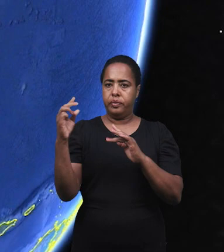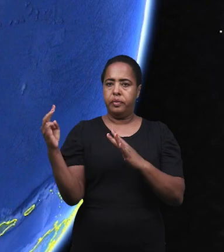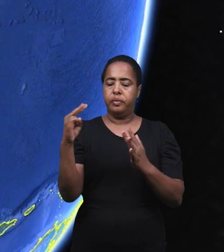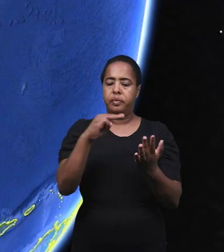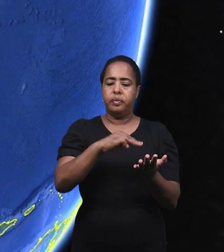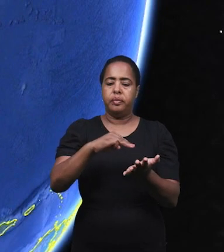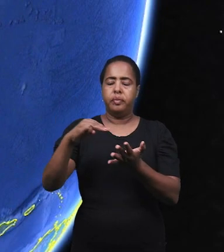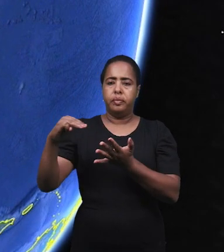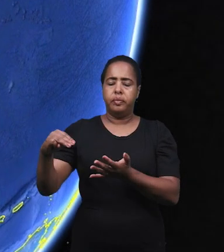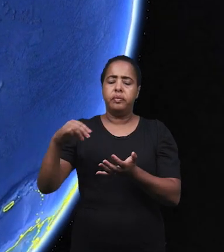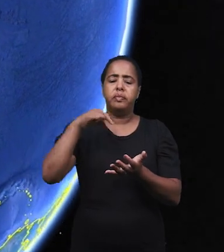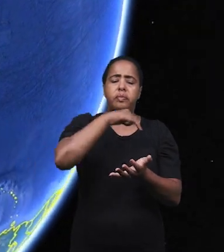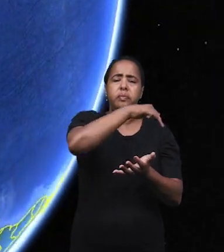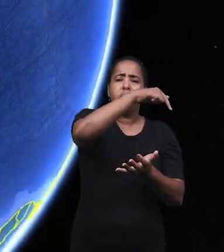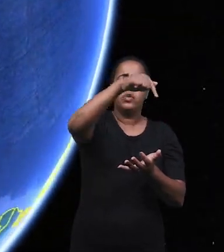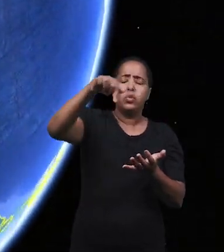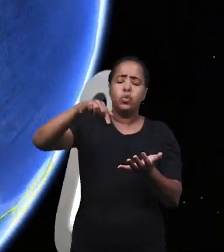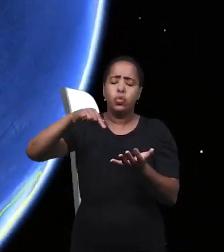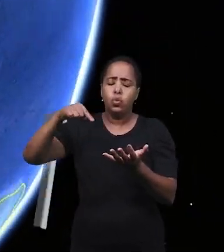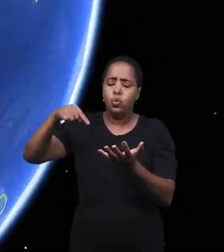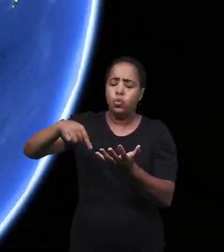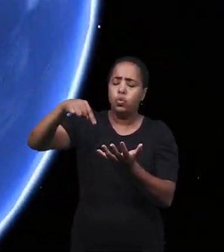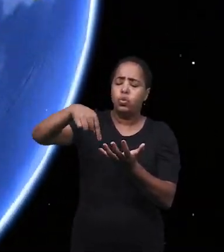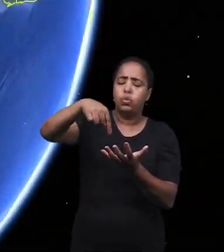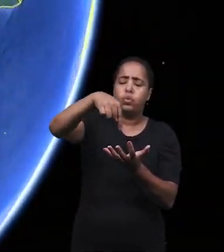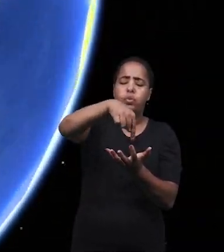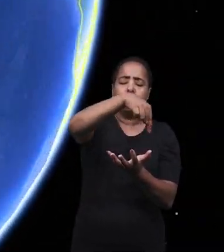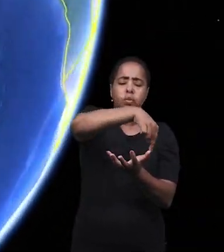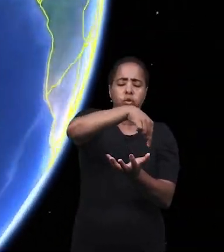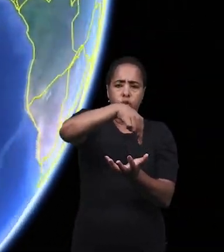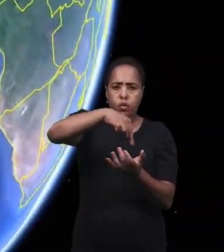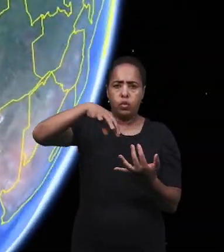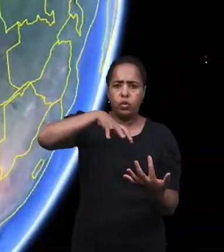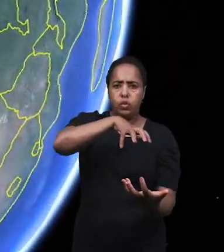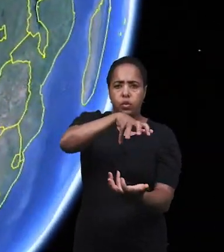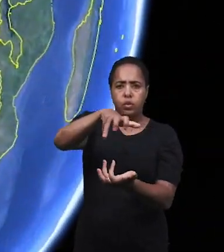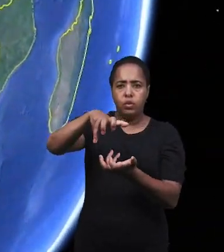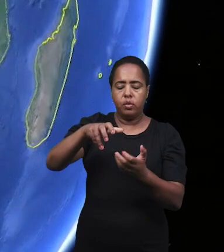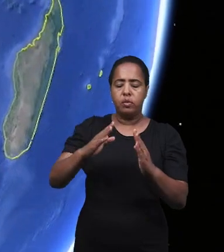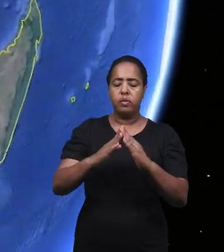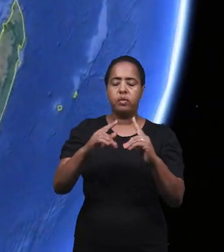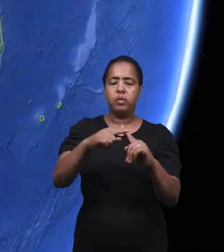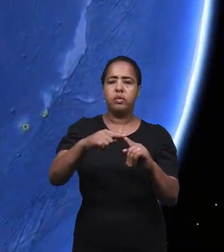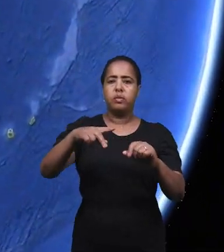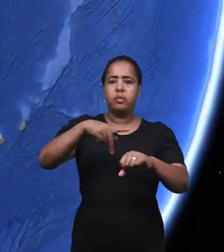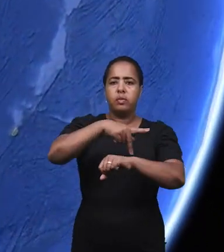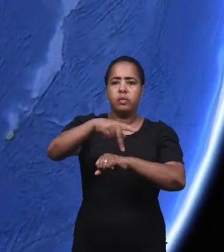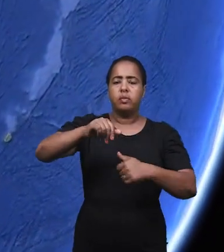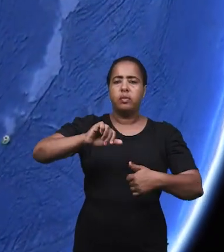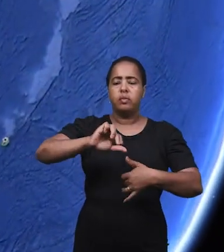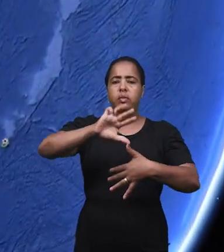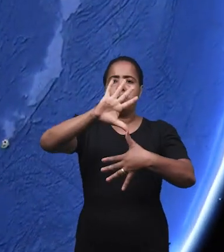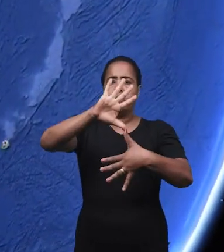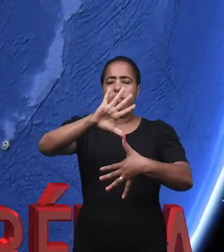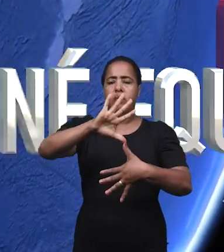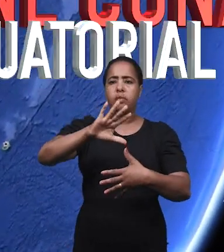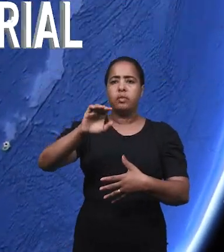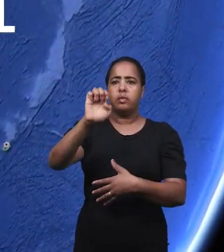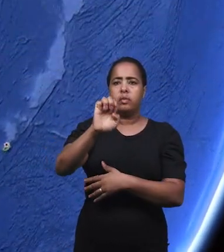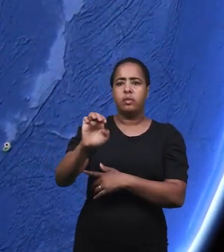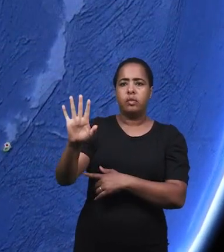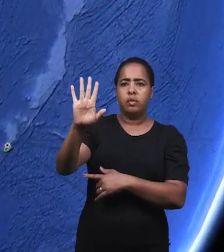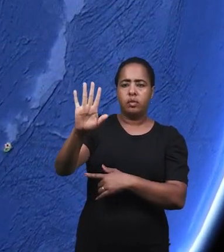l'Église chrétienne Maranatha est présente dans des nations de tous les continents de la planète. Les églises des pays dans les